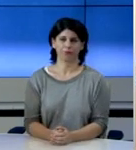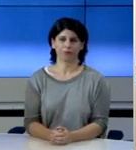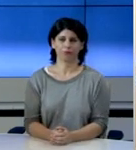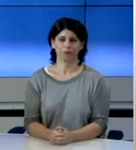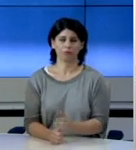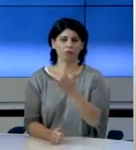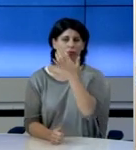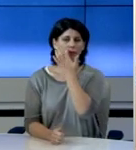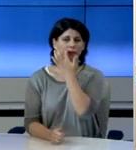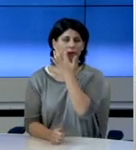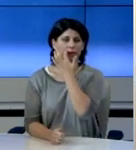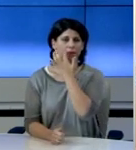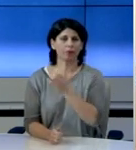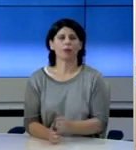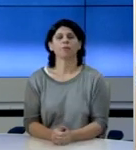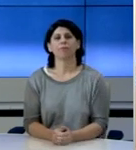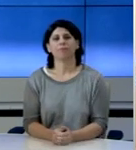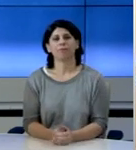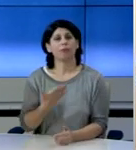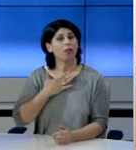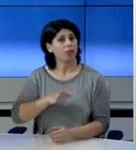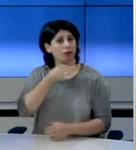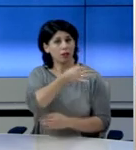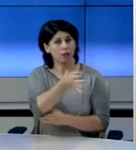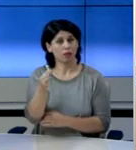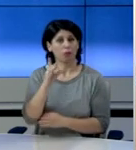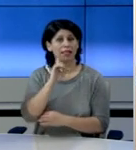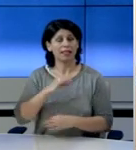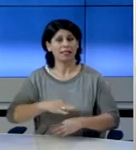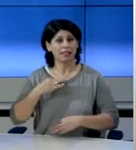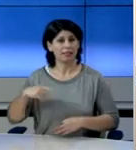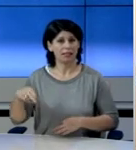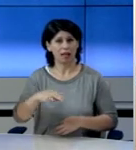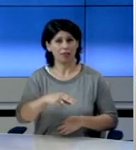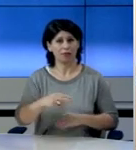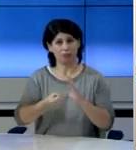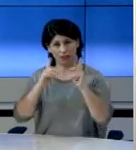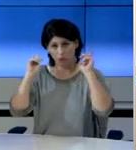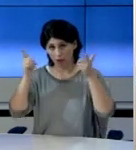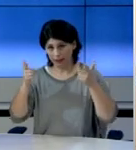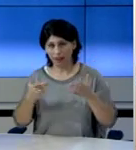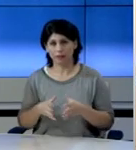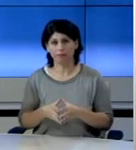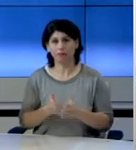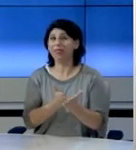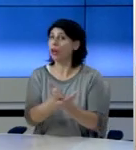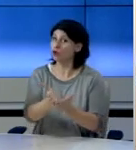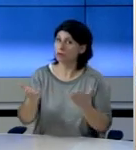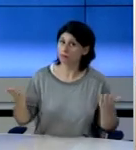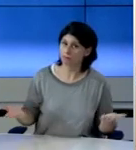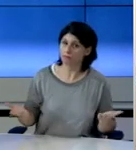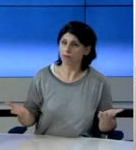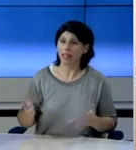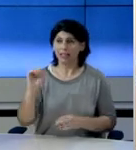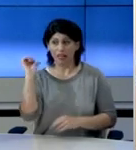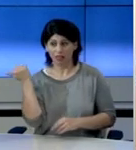Θέλετε λοιπόν να μιλήσουμε, κυρίες και κύριοι συνάδελφοι, της κοινωνικής πλειοψηφίας για δικαιοσύνη? Και